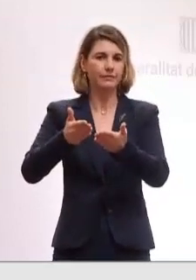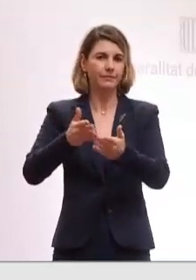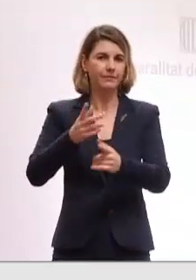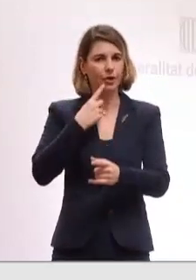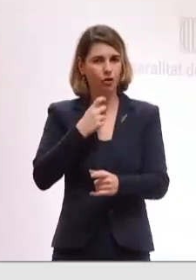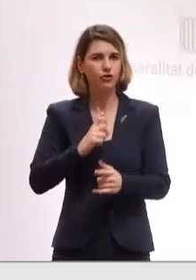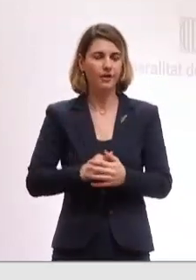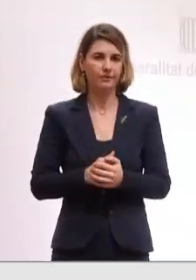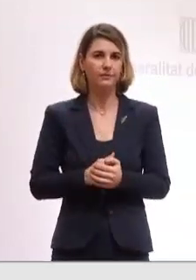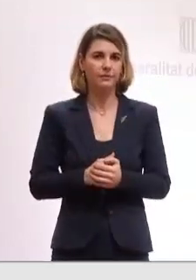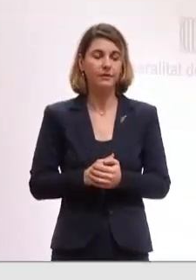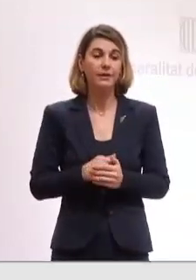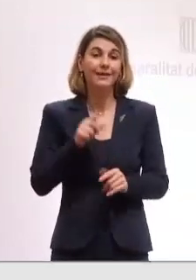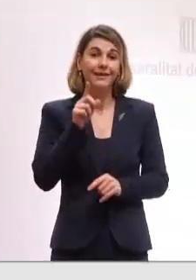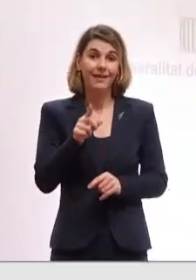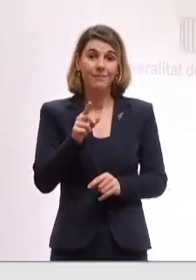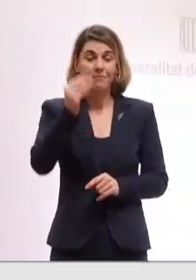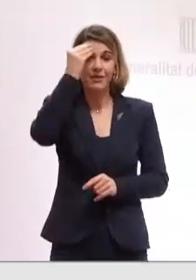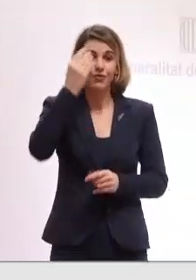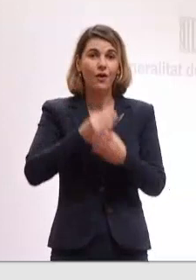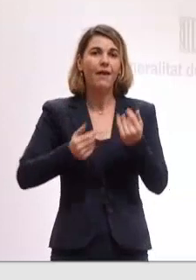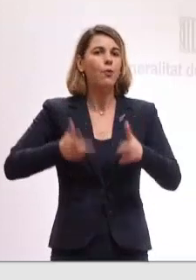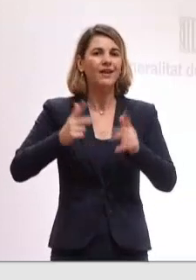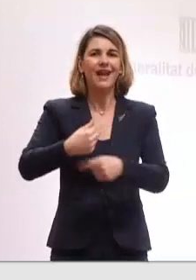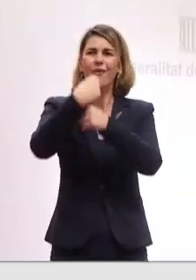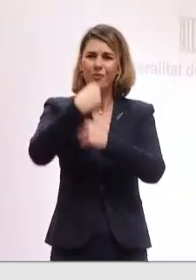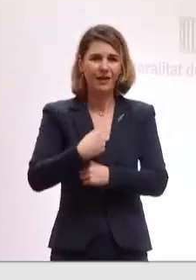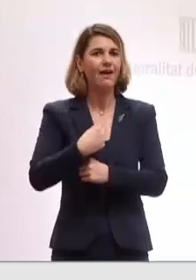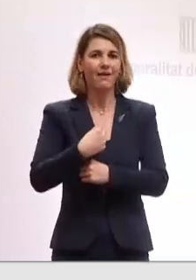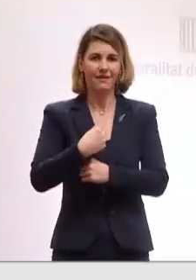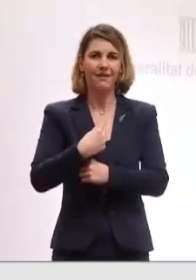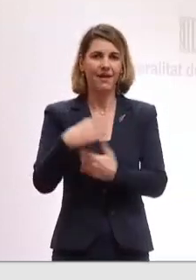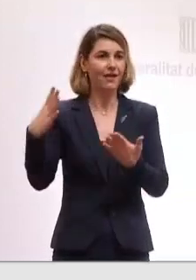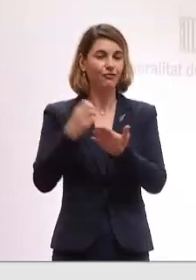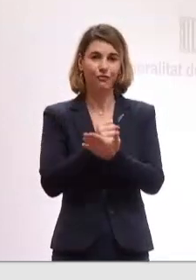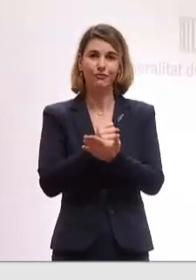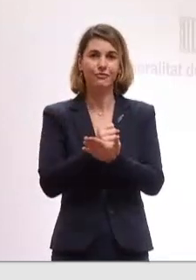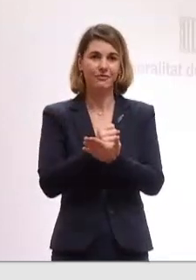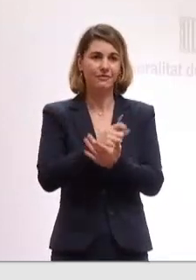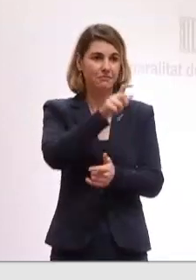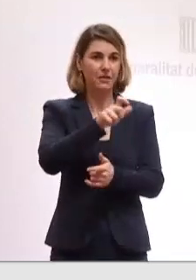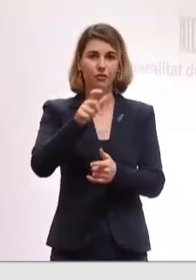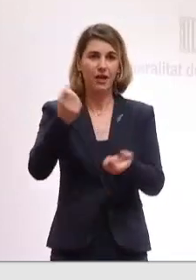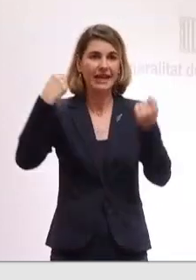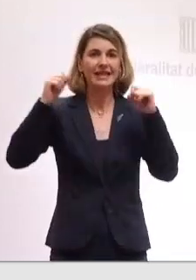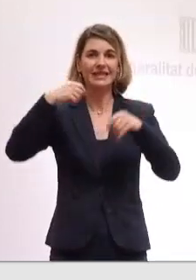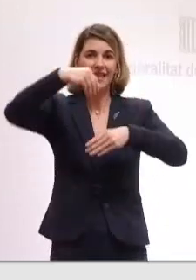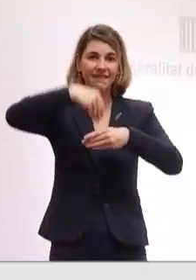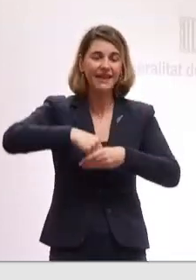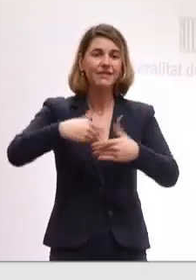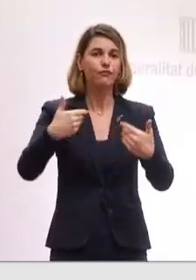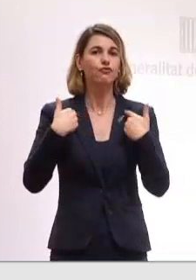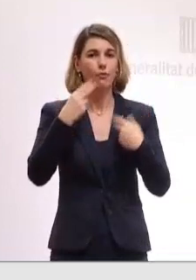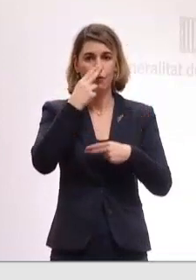avaluat. I crec que la democràcia obliga a que tots aquells que exerceixen funcions